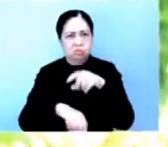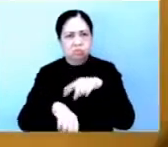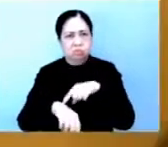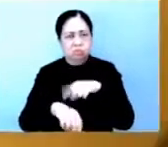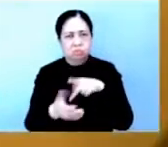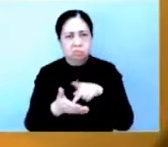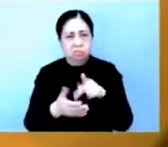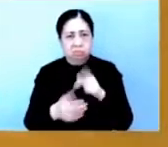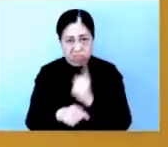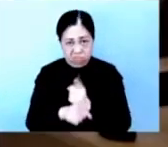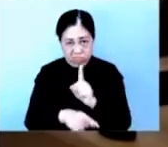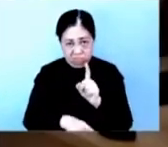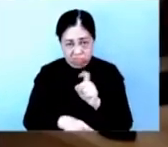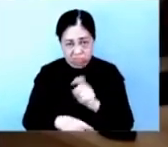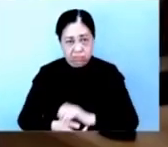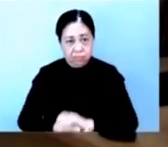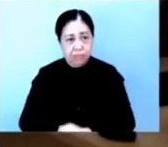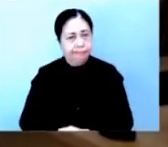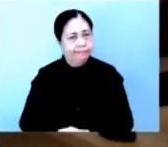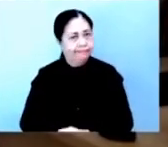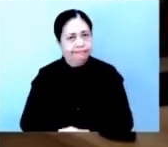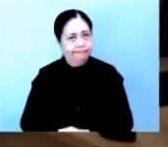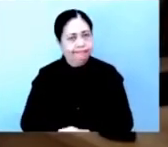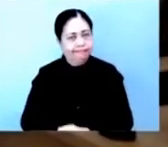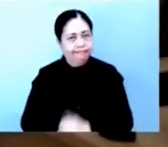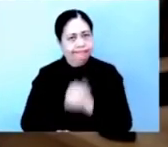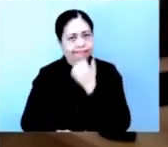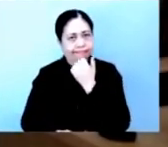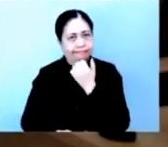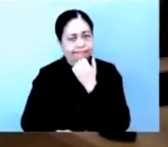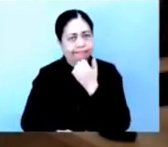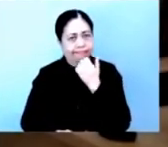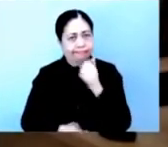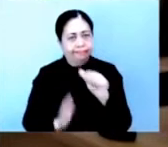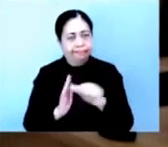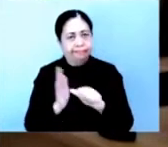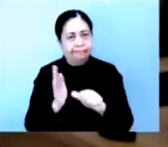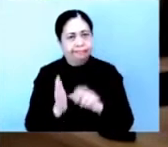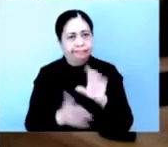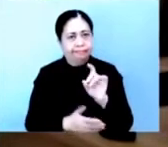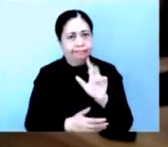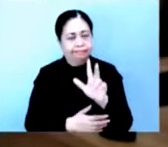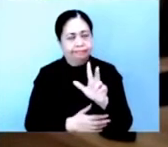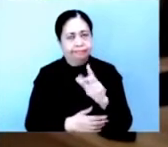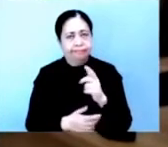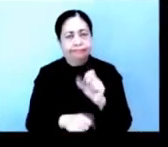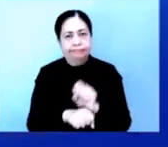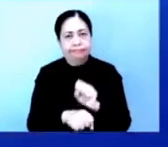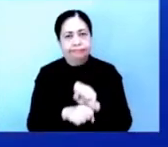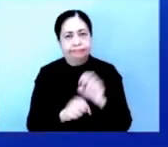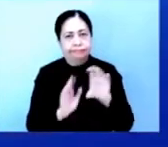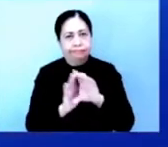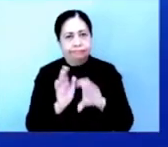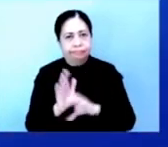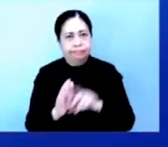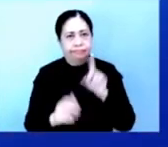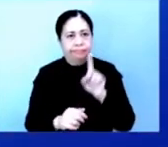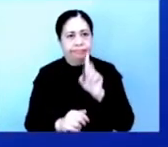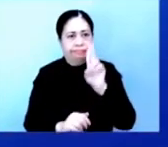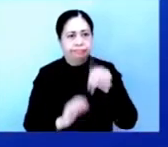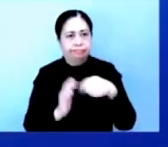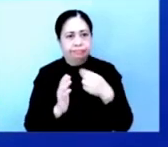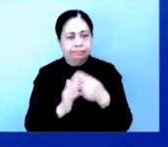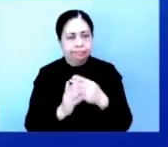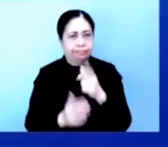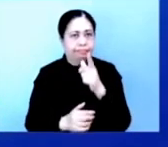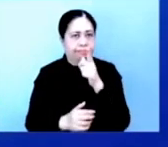to? Hindi po ito legal. Ayon sa Article 83 ng Labor Code, dapat ay may isang oras na lunch break